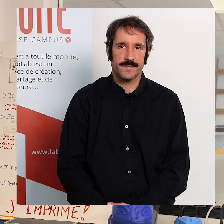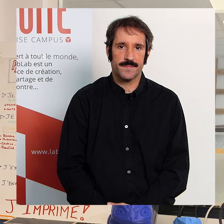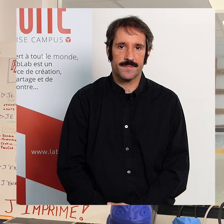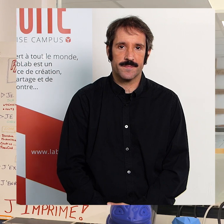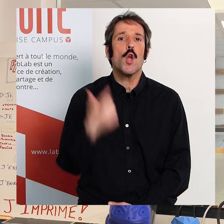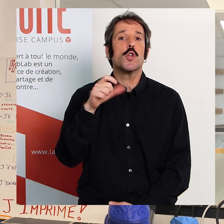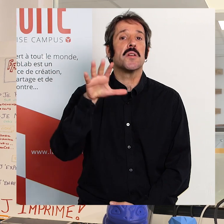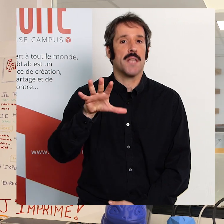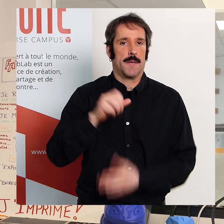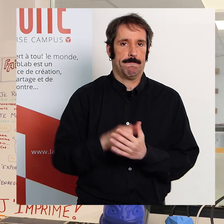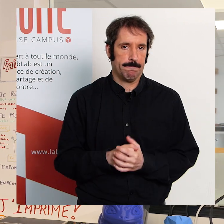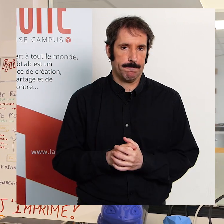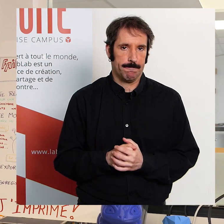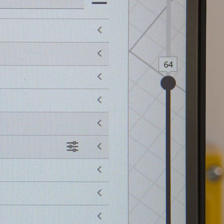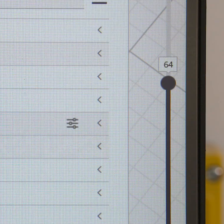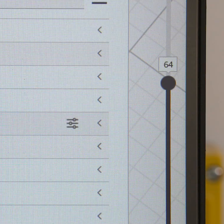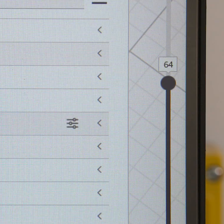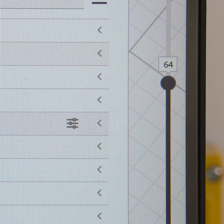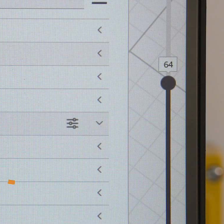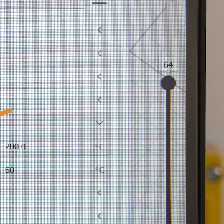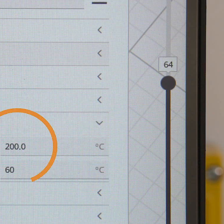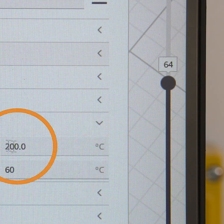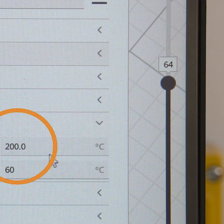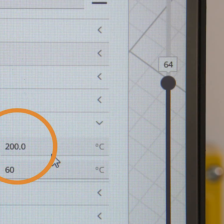Hop, 205.